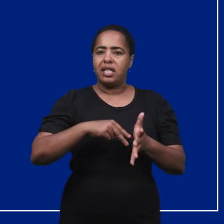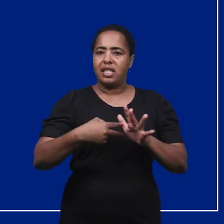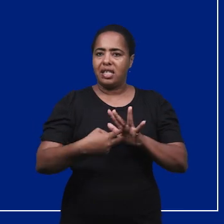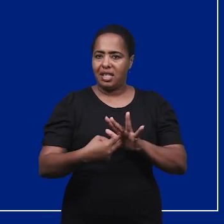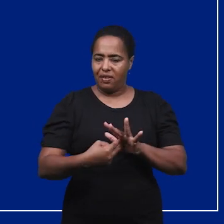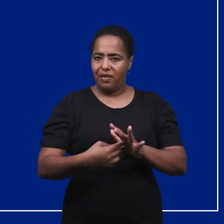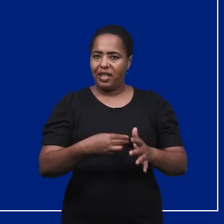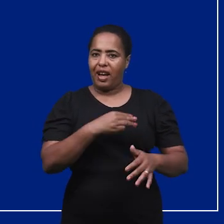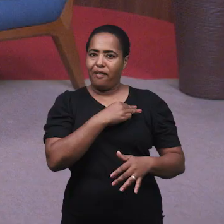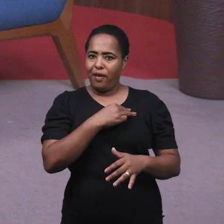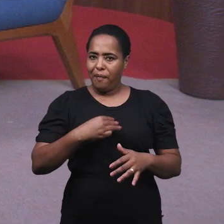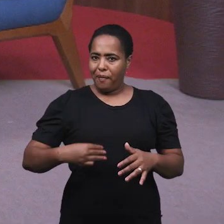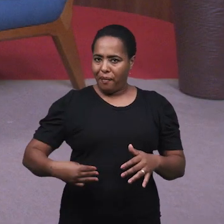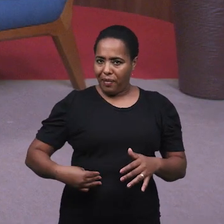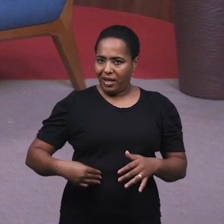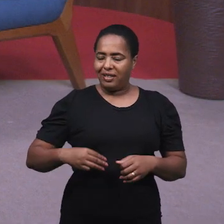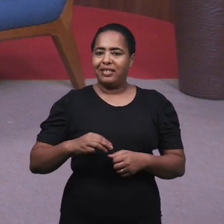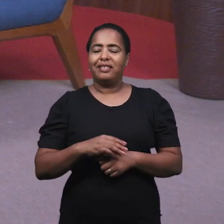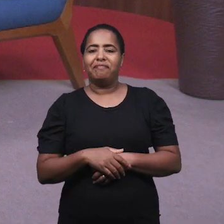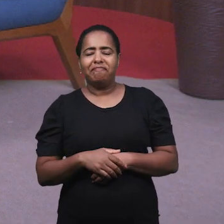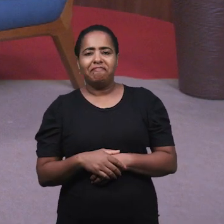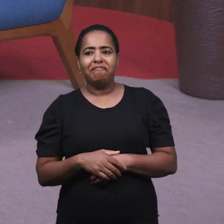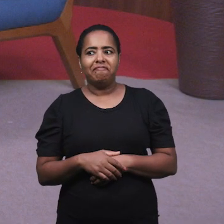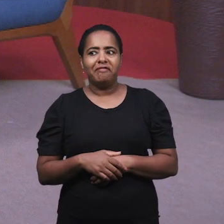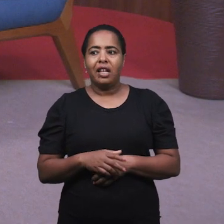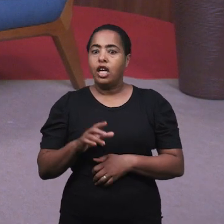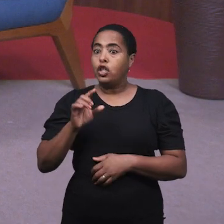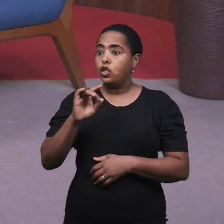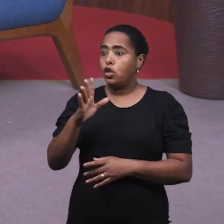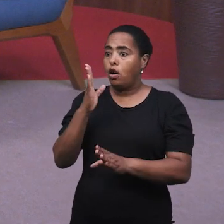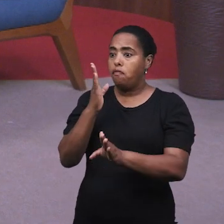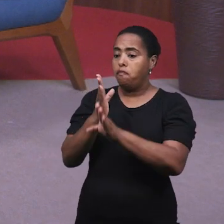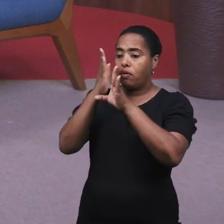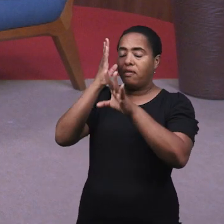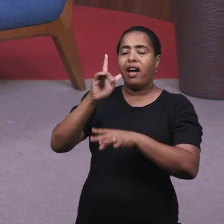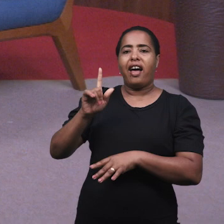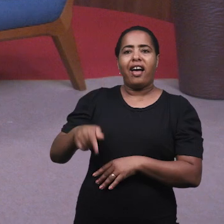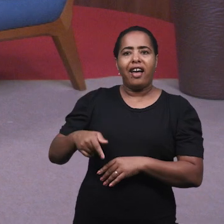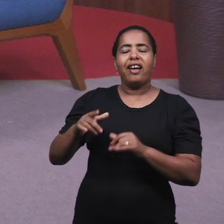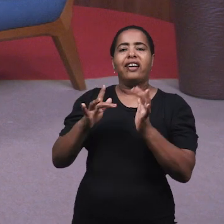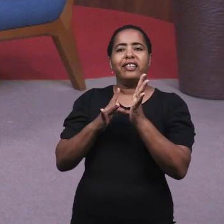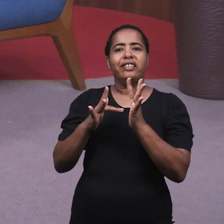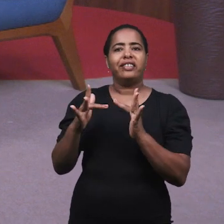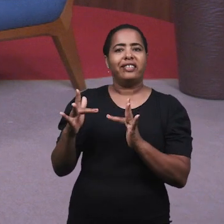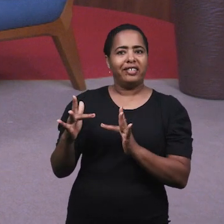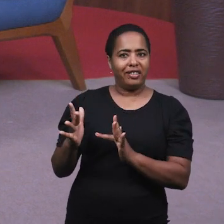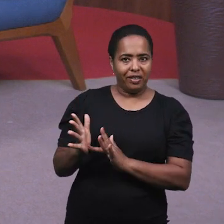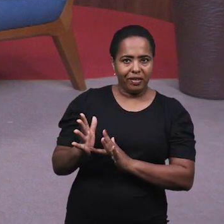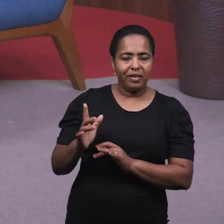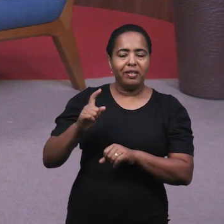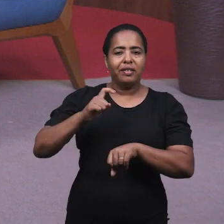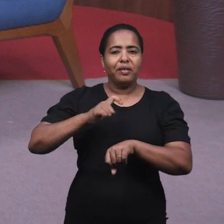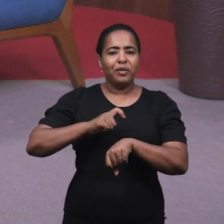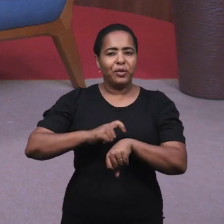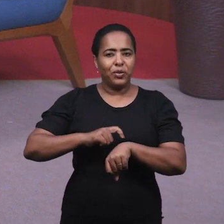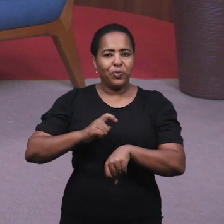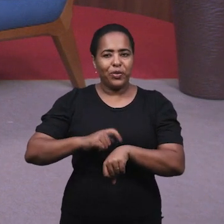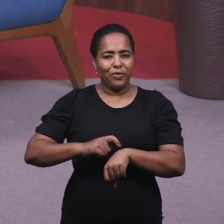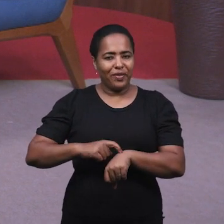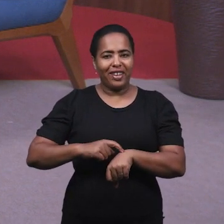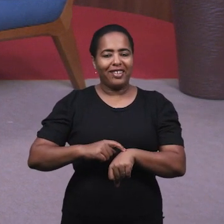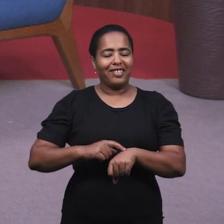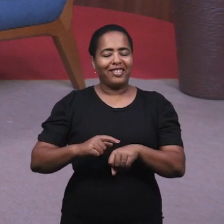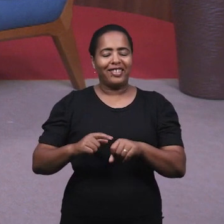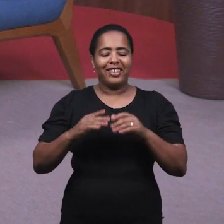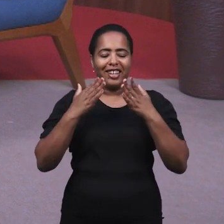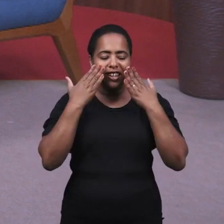Elle a identifié, c'est lui et Jésus, quand il s'est révélé à elle, en